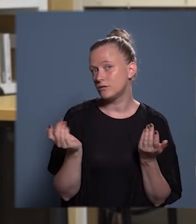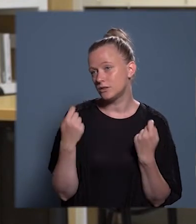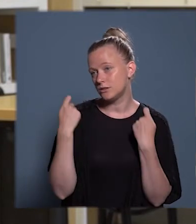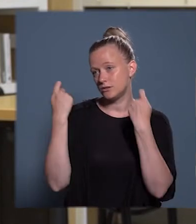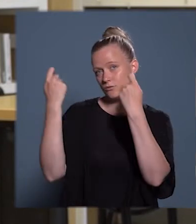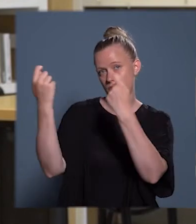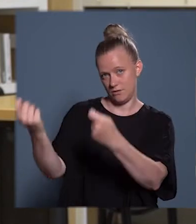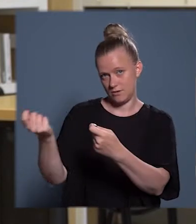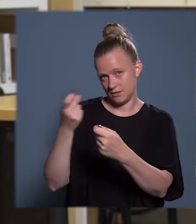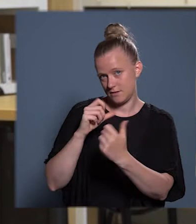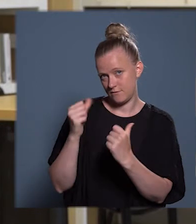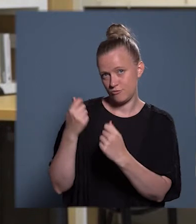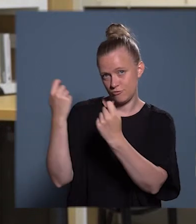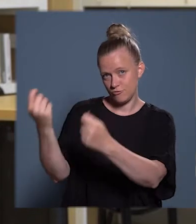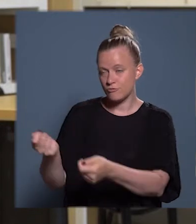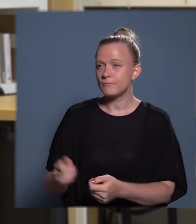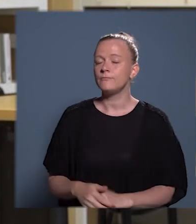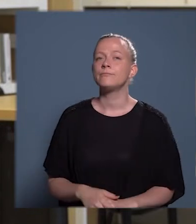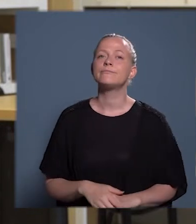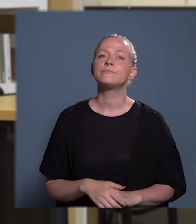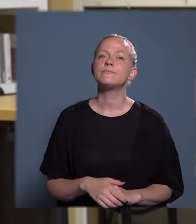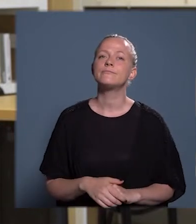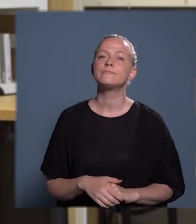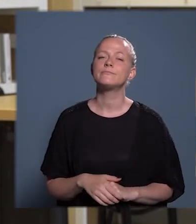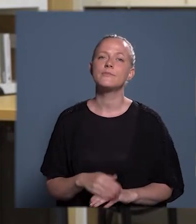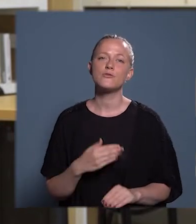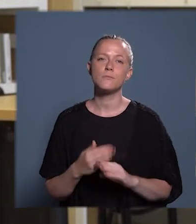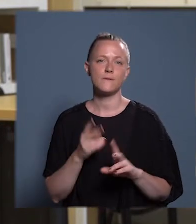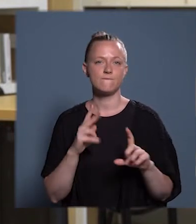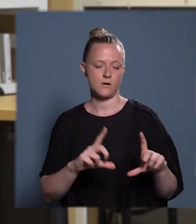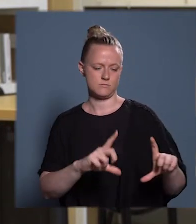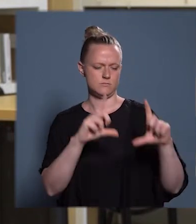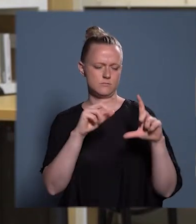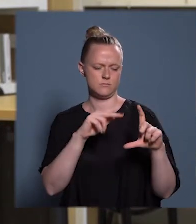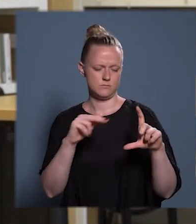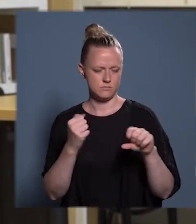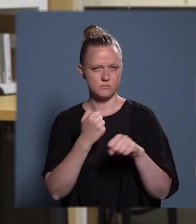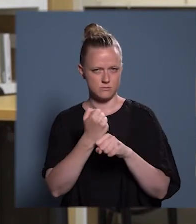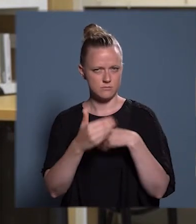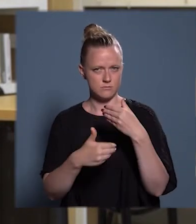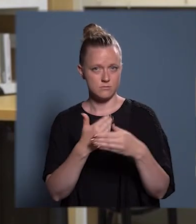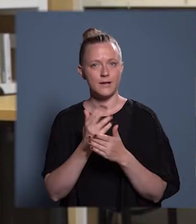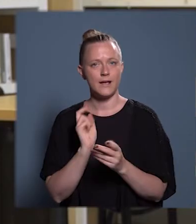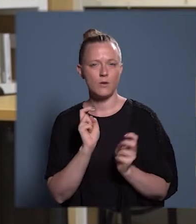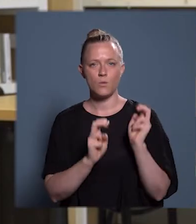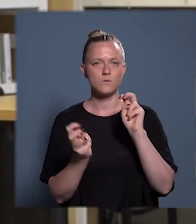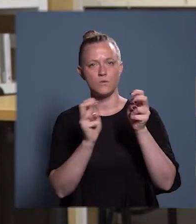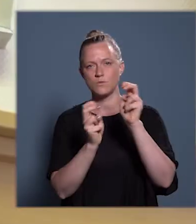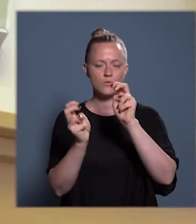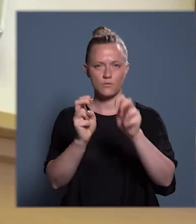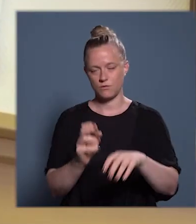odaadnám, és amíg ott van, az biztos, hogy kell még hozzányúlni.